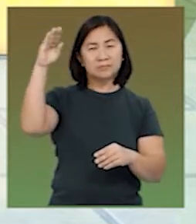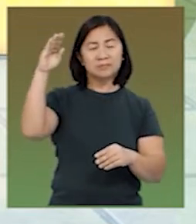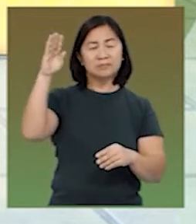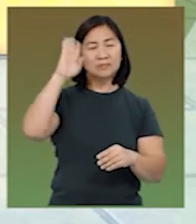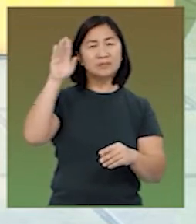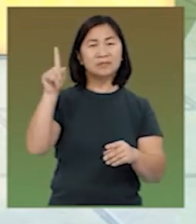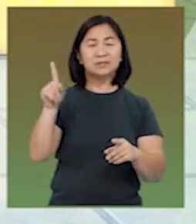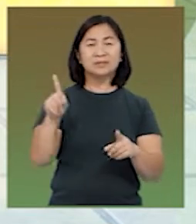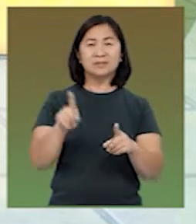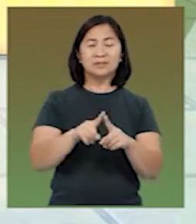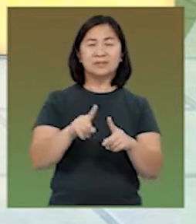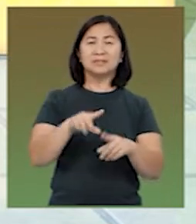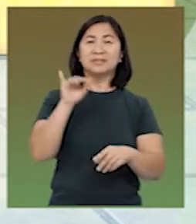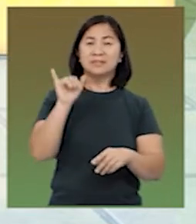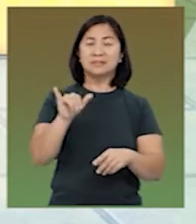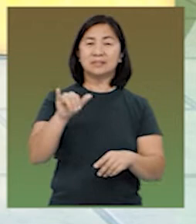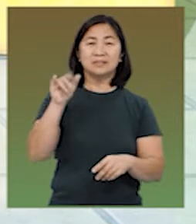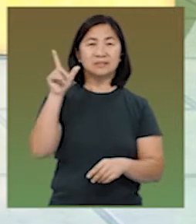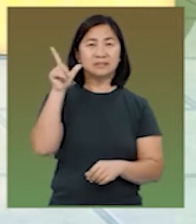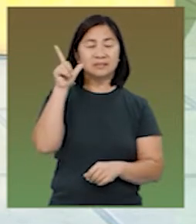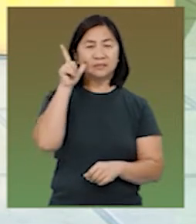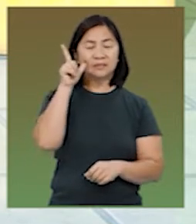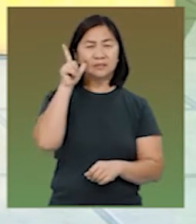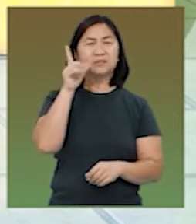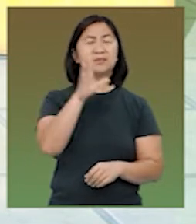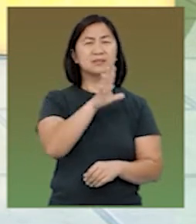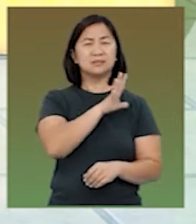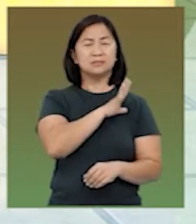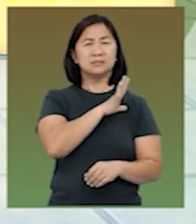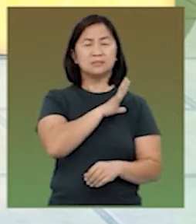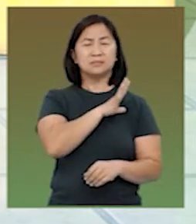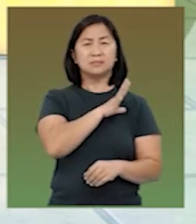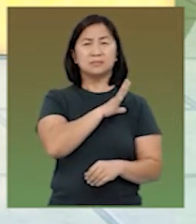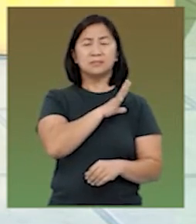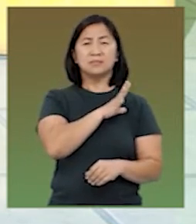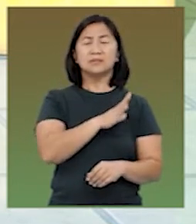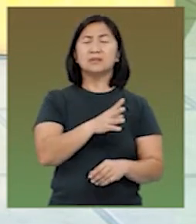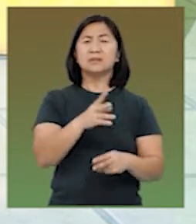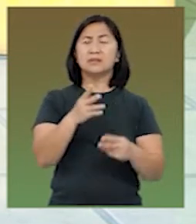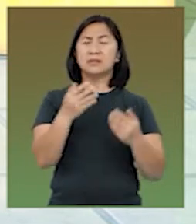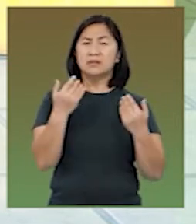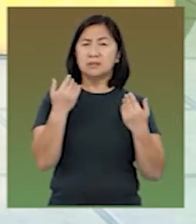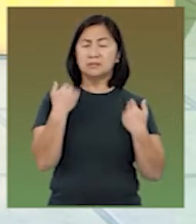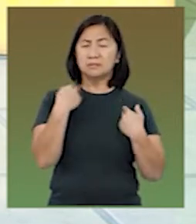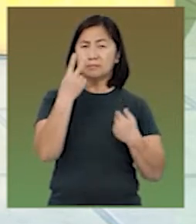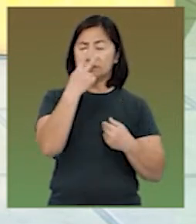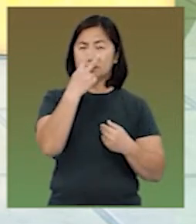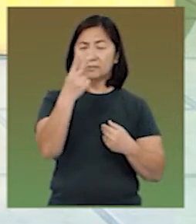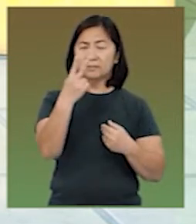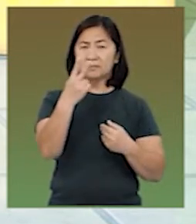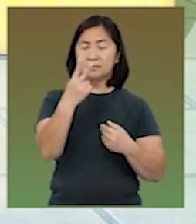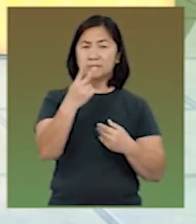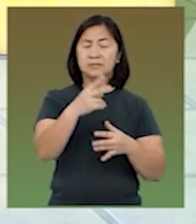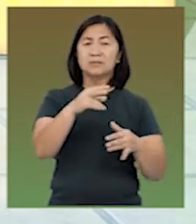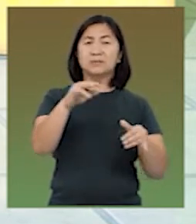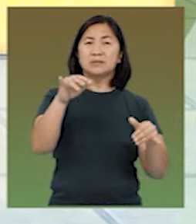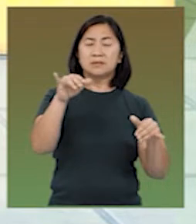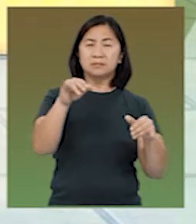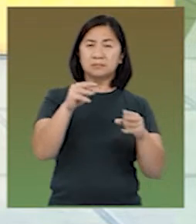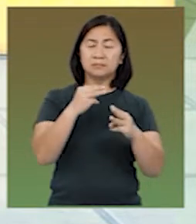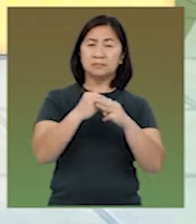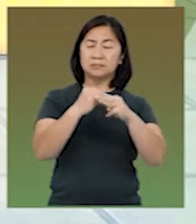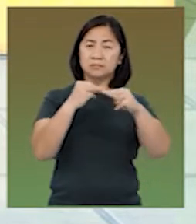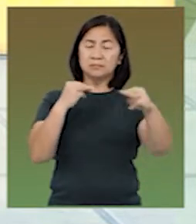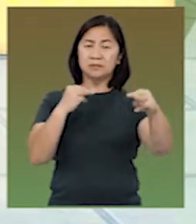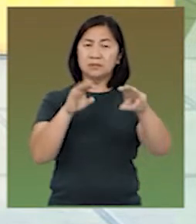ka, kuya. Oo, Lina. Teka, maiba ako. May nakita akong mirror stick kanina sa tabi